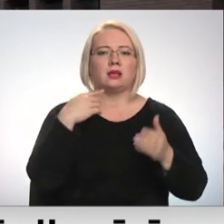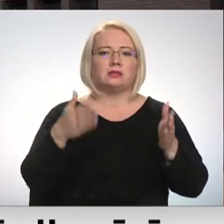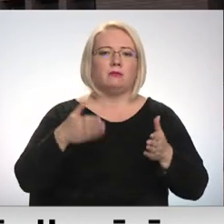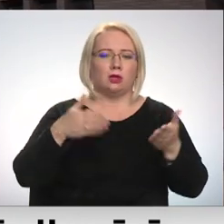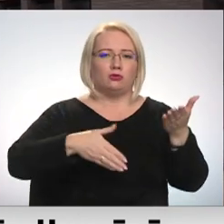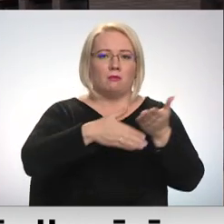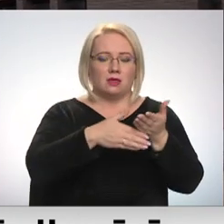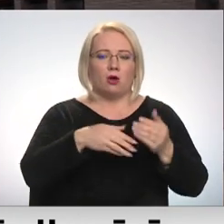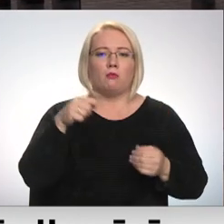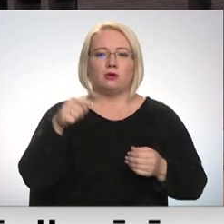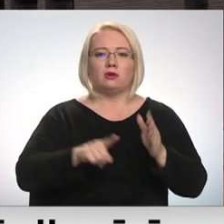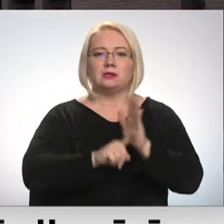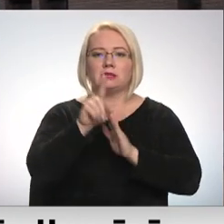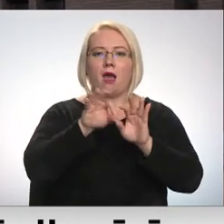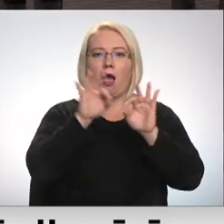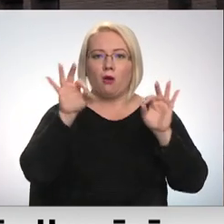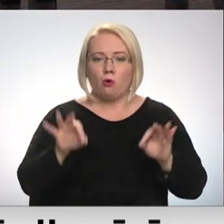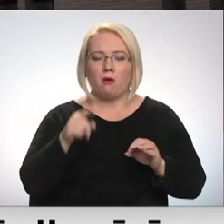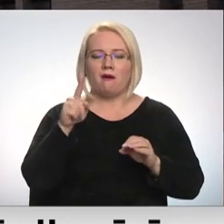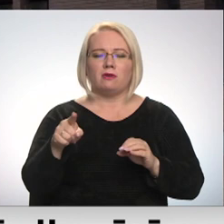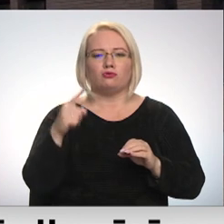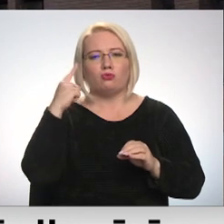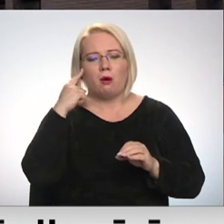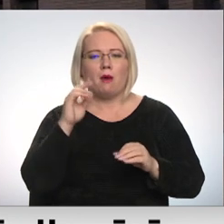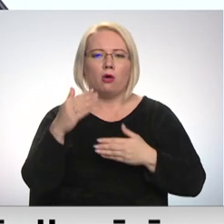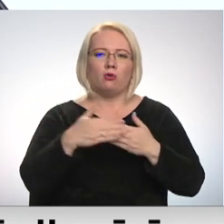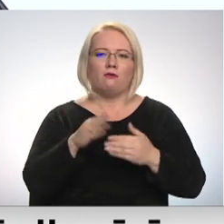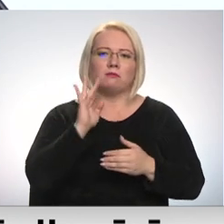un pēc šī starta punkta viņš apsver iespēju tuvākajā nākotnē